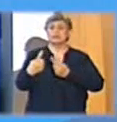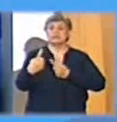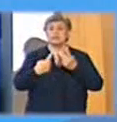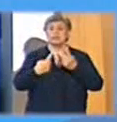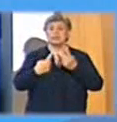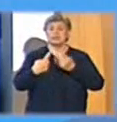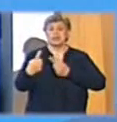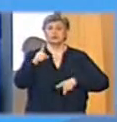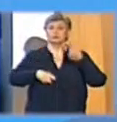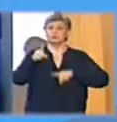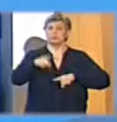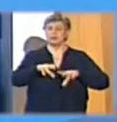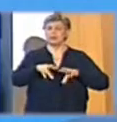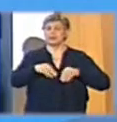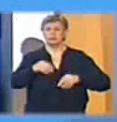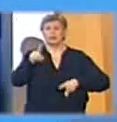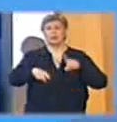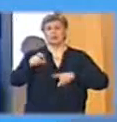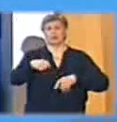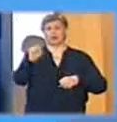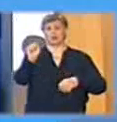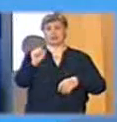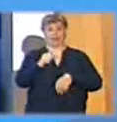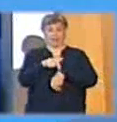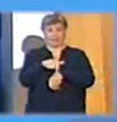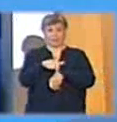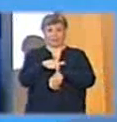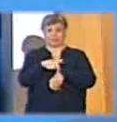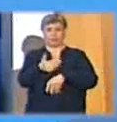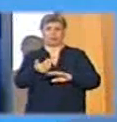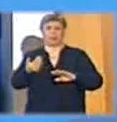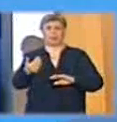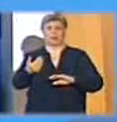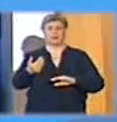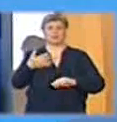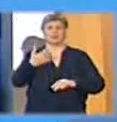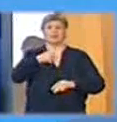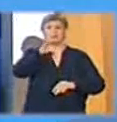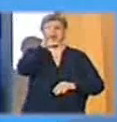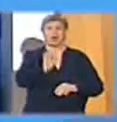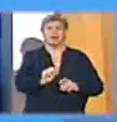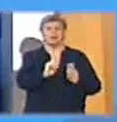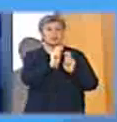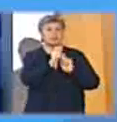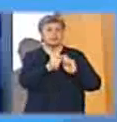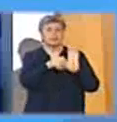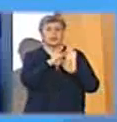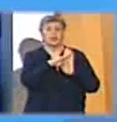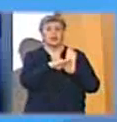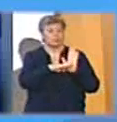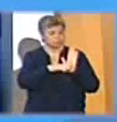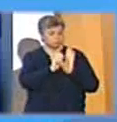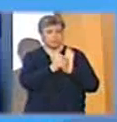θα ισχύσουν. Αλλά νομίζω ότι είναι πολύ πρόωρο για να μιλήσουμε για το ποιες πραγματικά θα είναι αυτές οι αλλαγές στη συνταγματική αναθεώρηση.